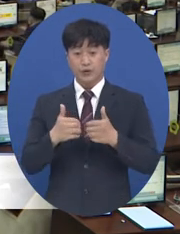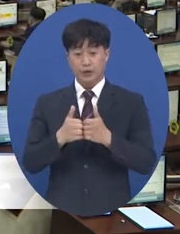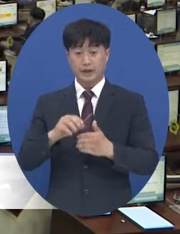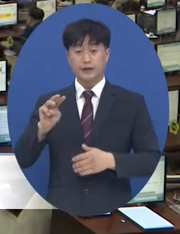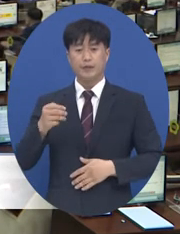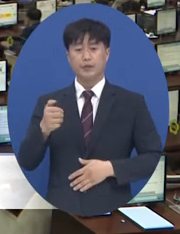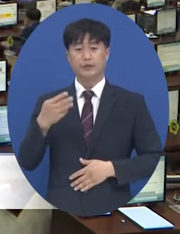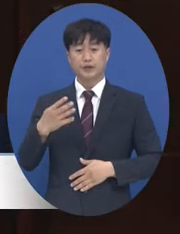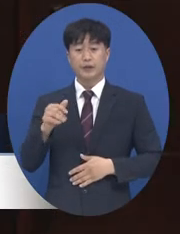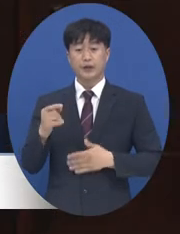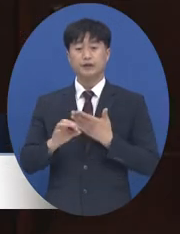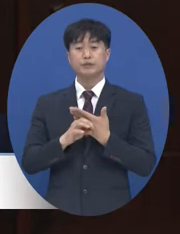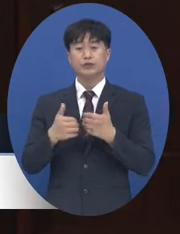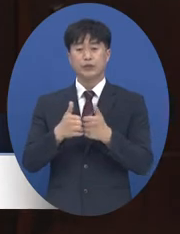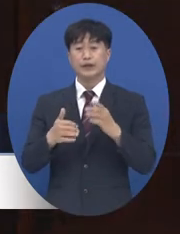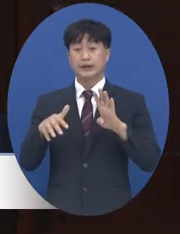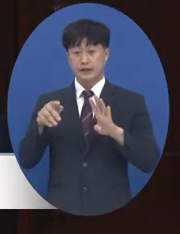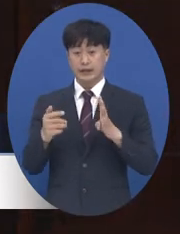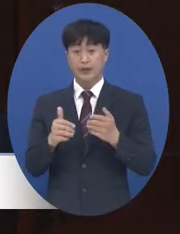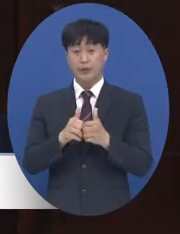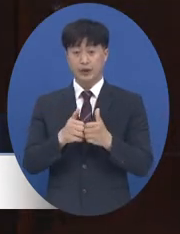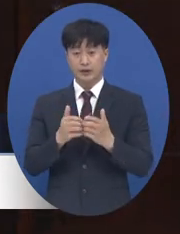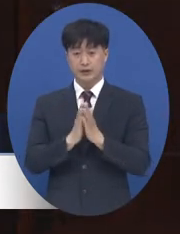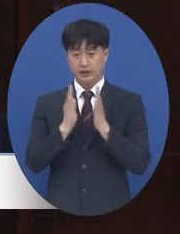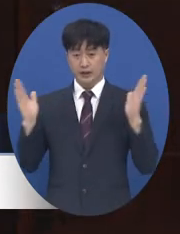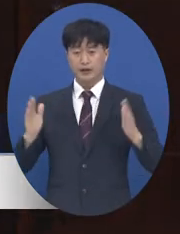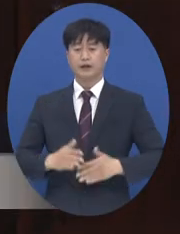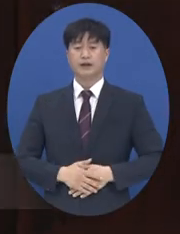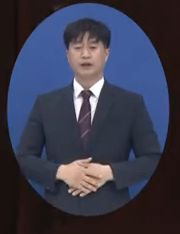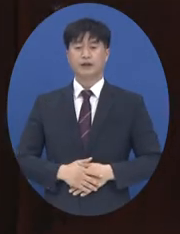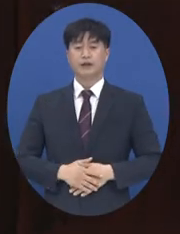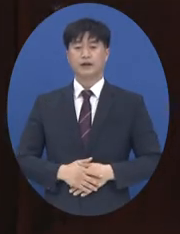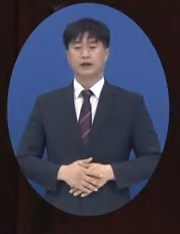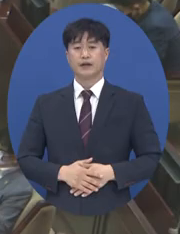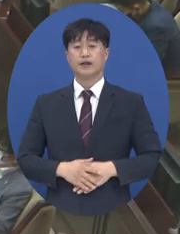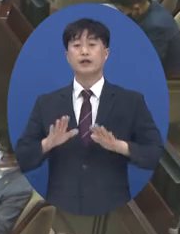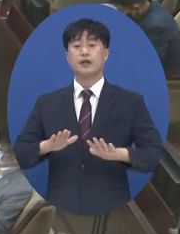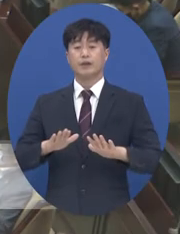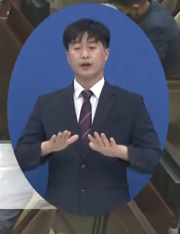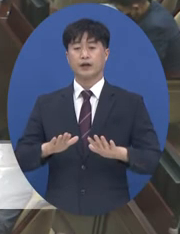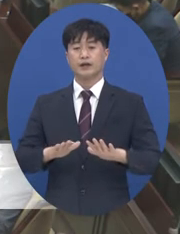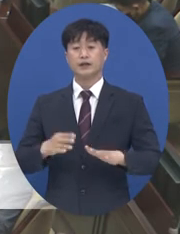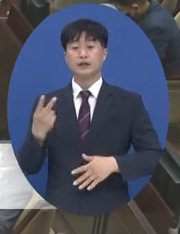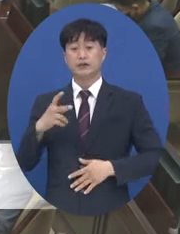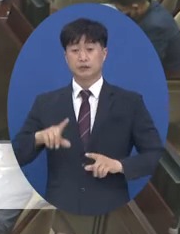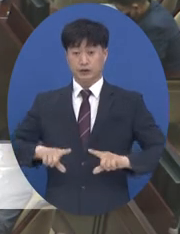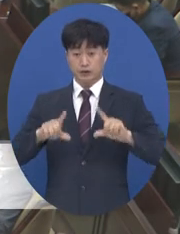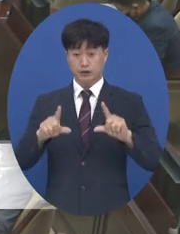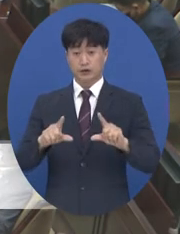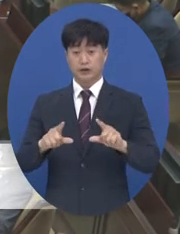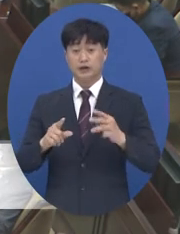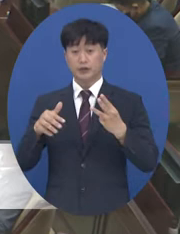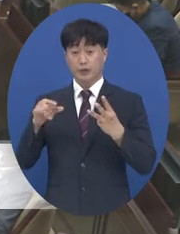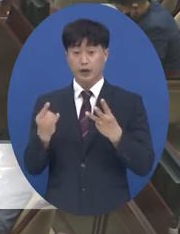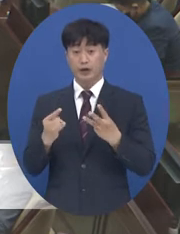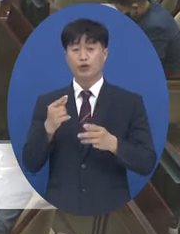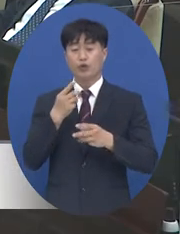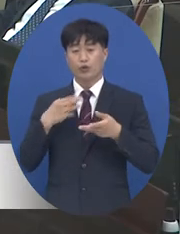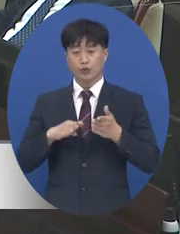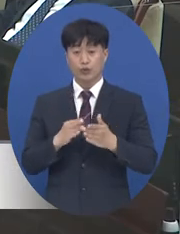경기도의회 제354회 임시회 4차 본회의가 열렸습니다. 이번 회기에선 2021년도 제3회